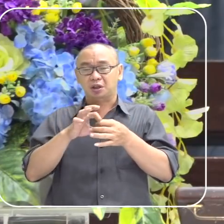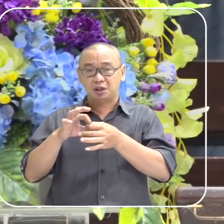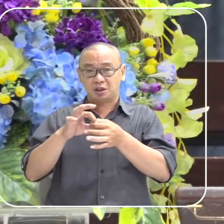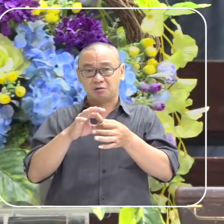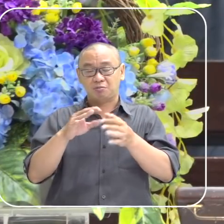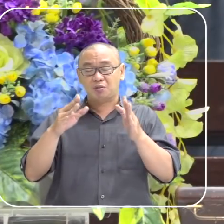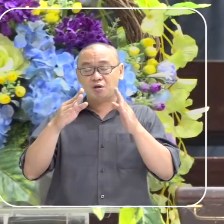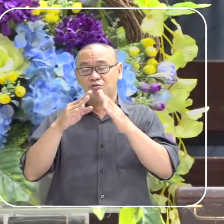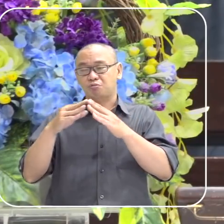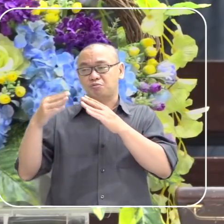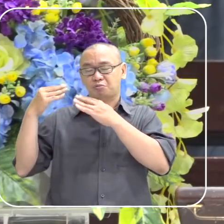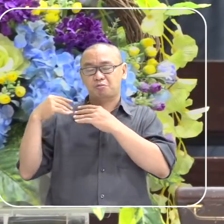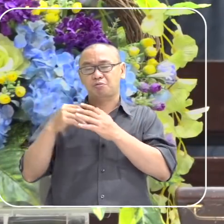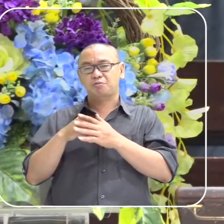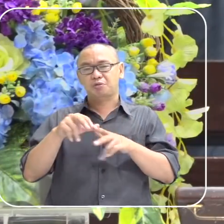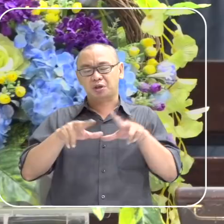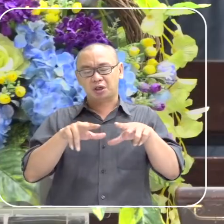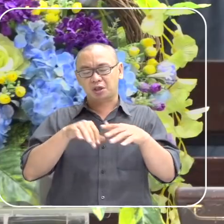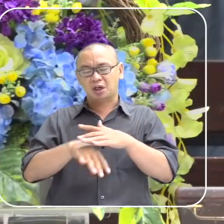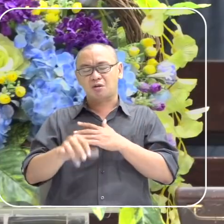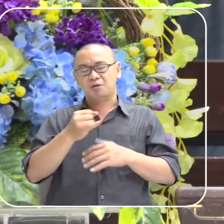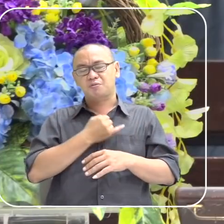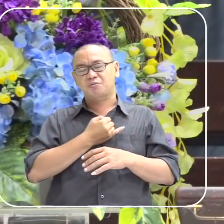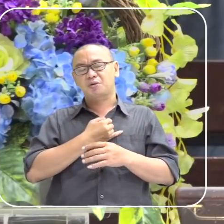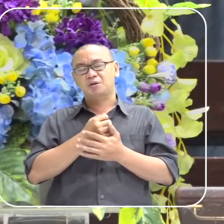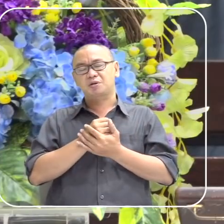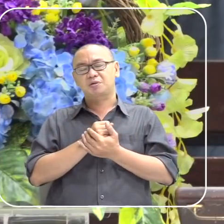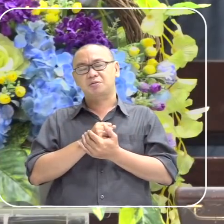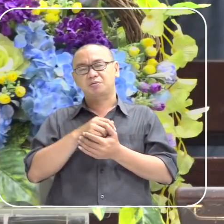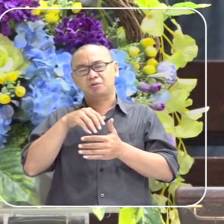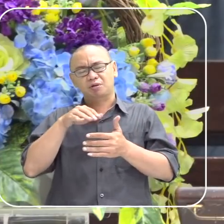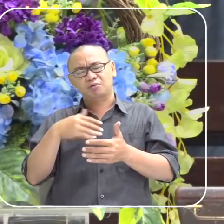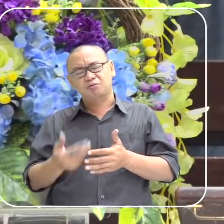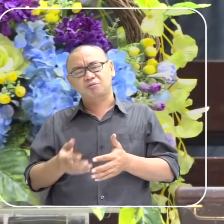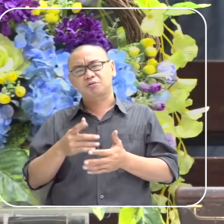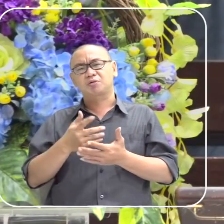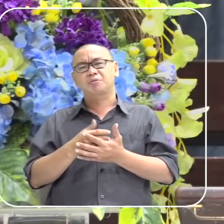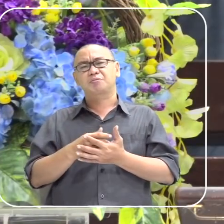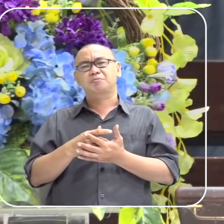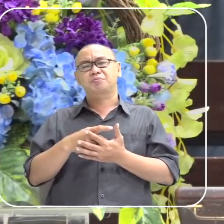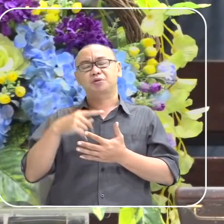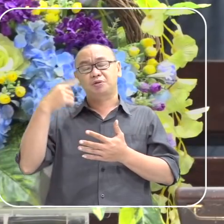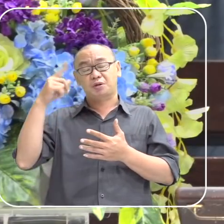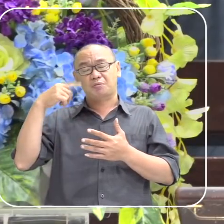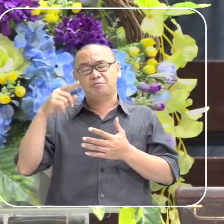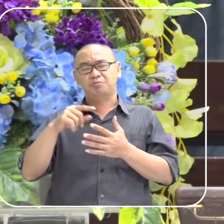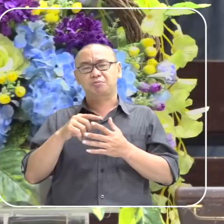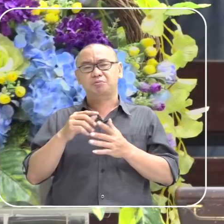sama, bahu-membahu, berjalan di dalam iman yang teguh, di setiap tantangan yang mesti